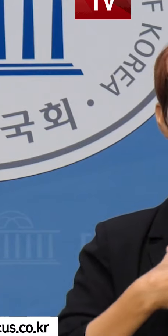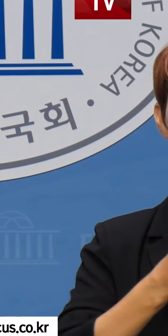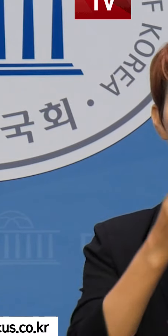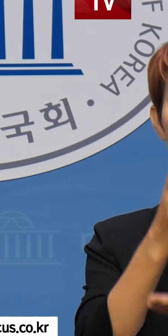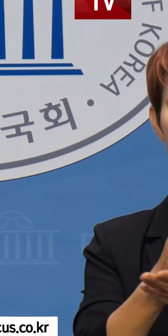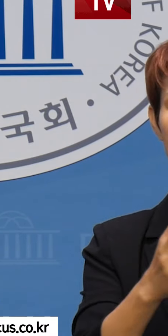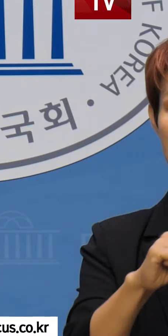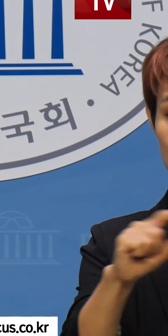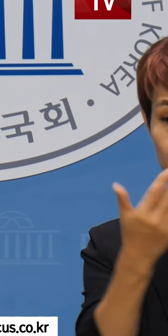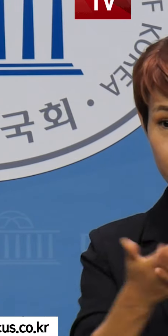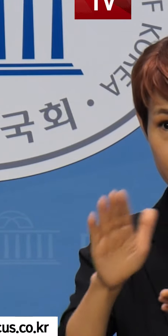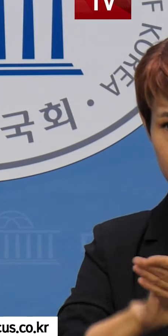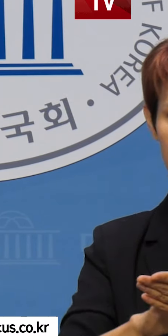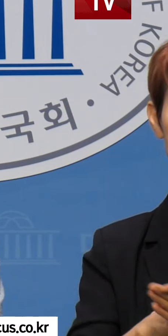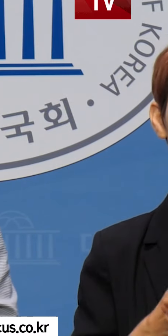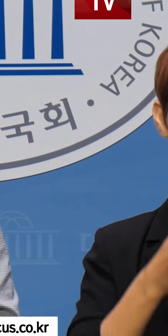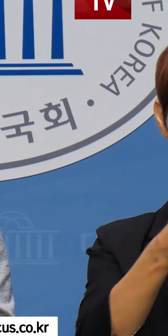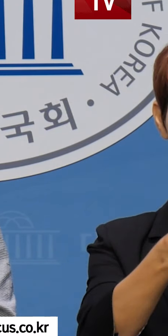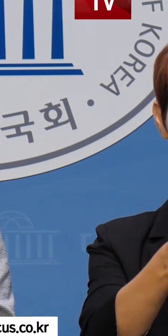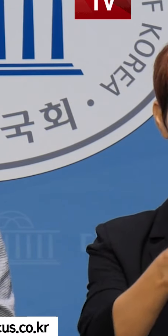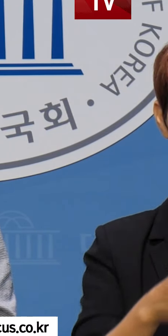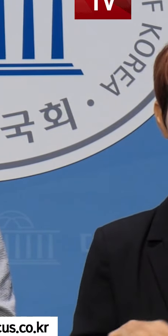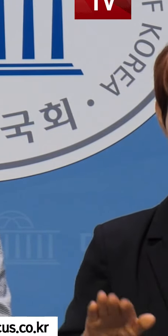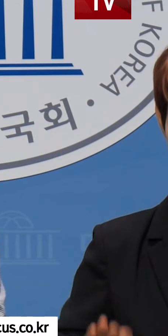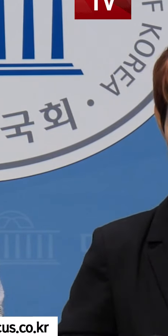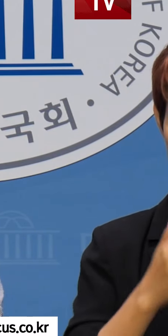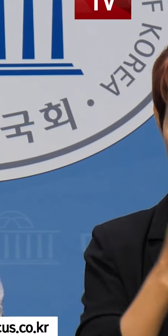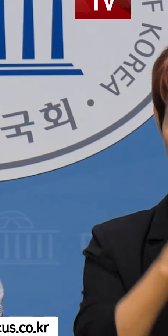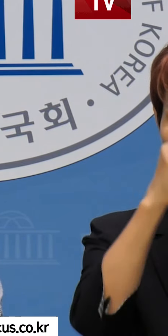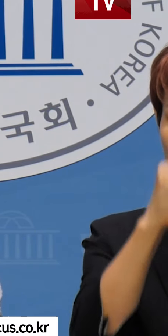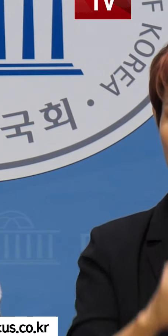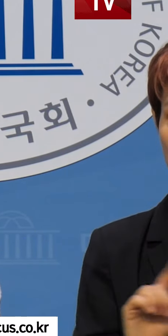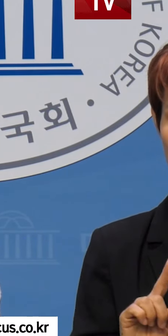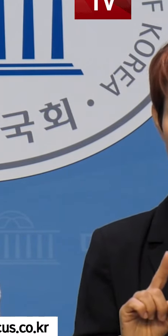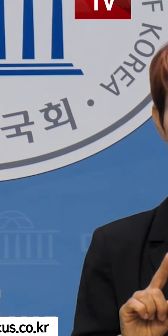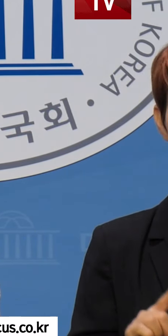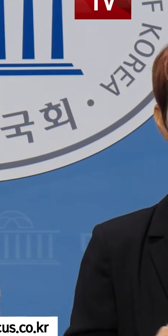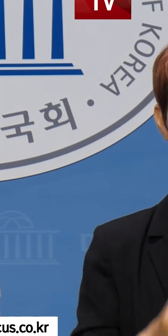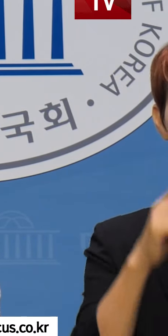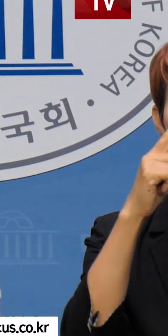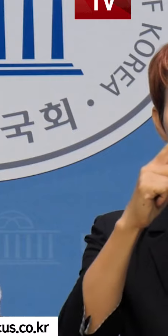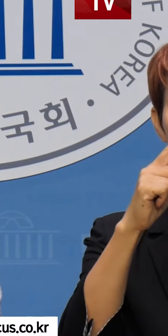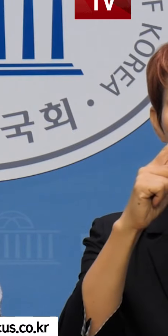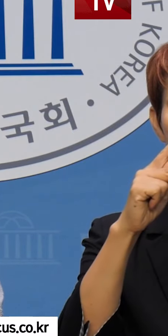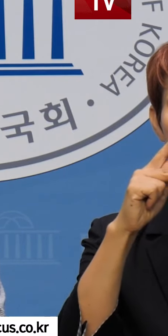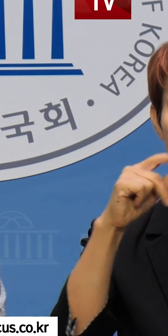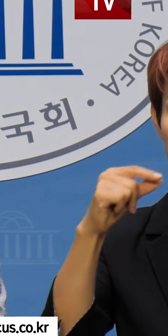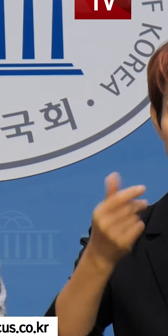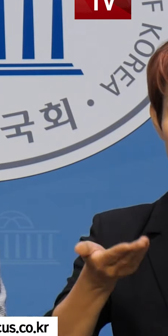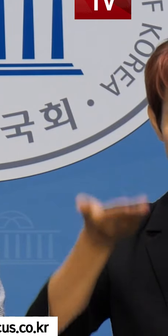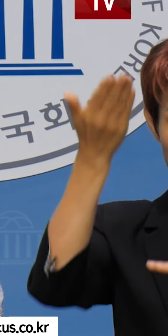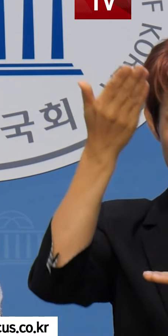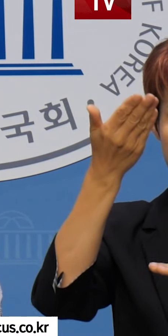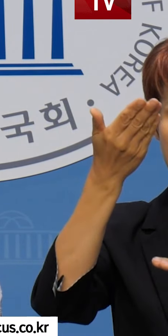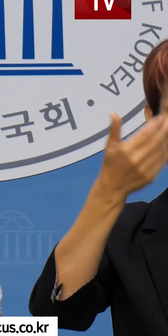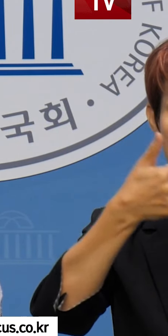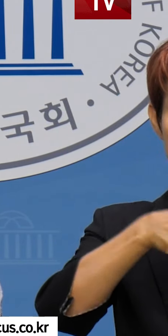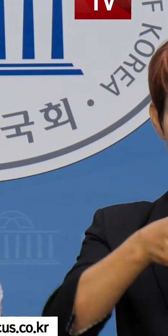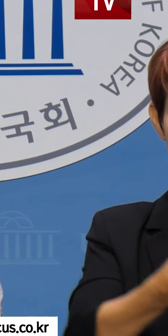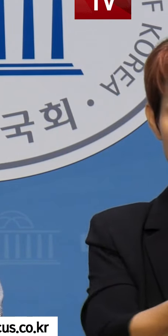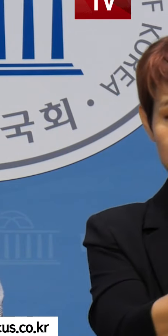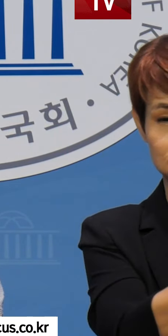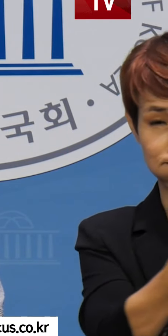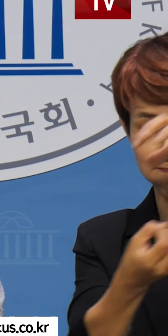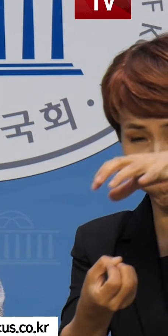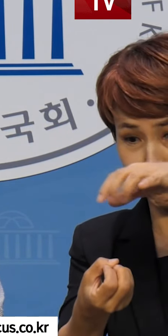법률안을 대표 발의합니다. 현행법에 따르면 2kg 이상의 물건을 매달고 비행하는